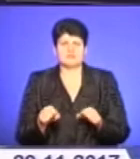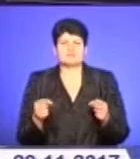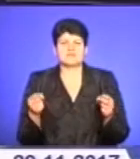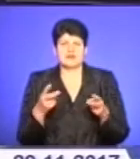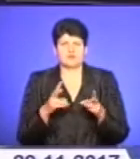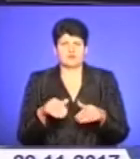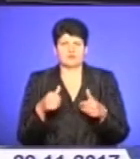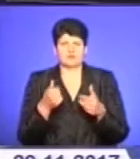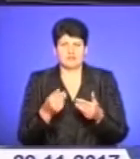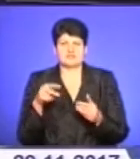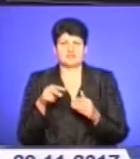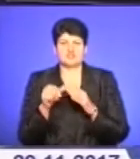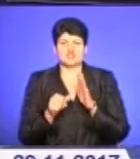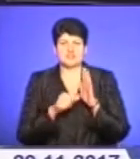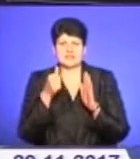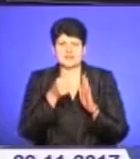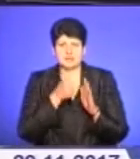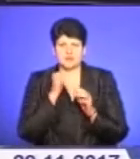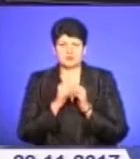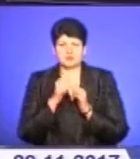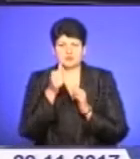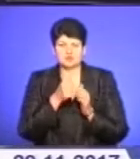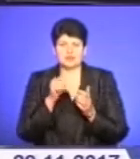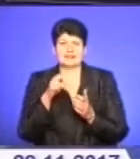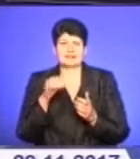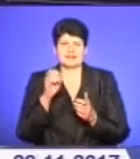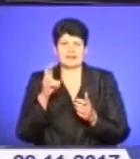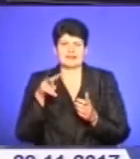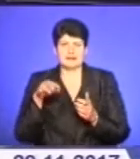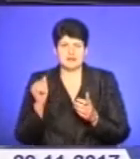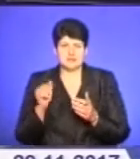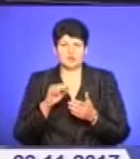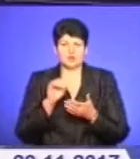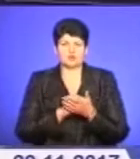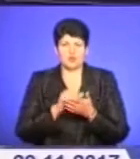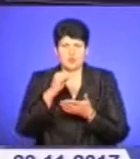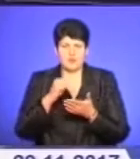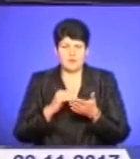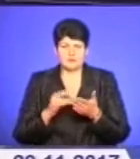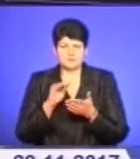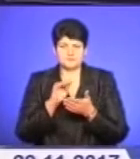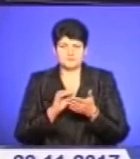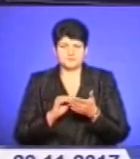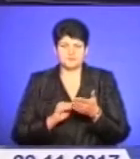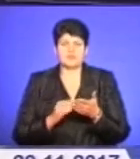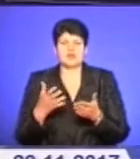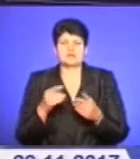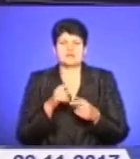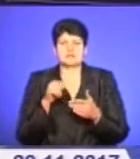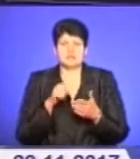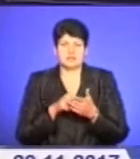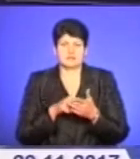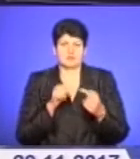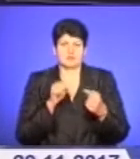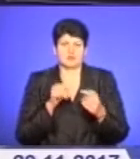не подали за 2016 рік щорічну декларацію. Документ слід було заповнити на офіційному вебсайті Національного агентства з питань